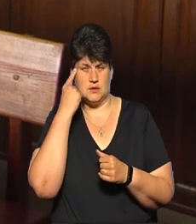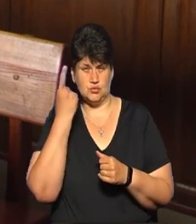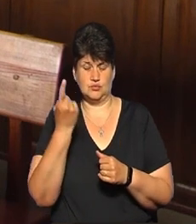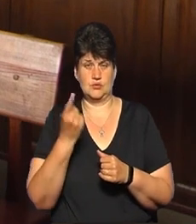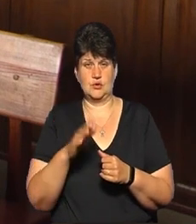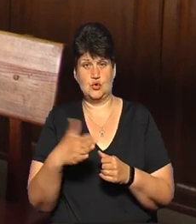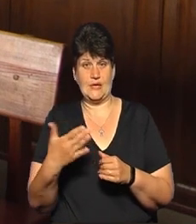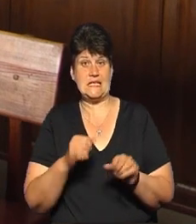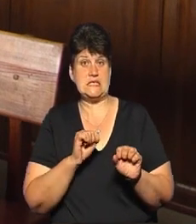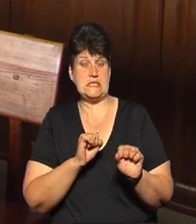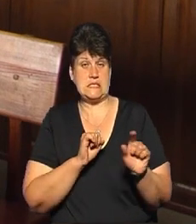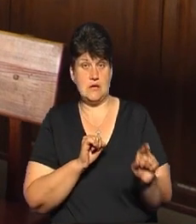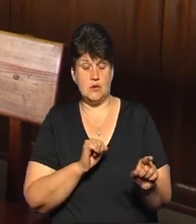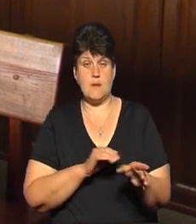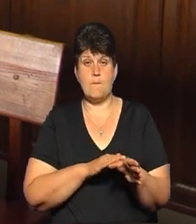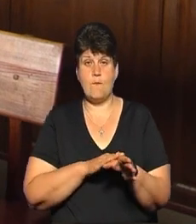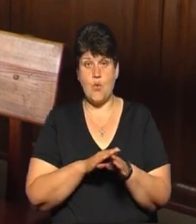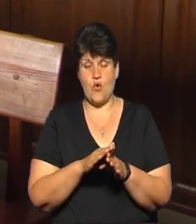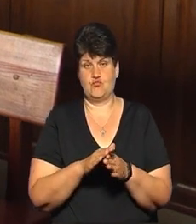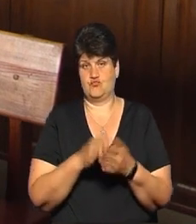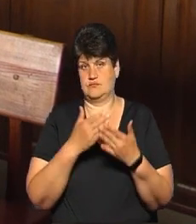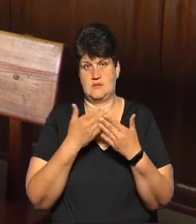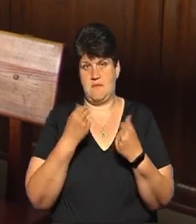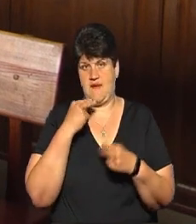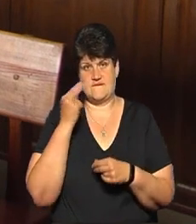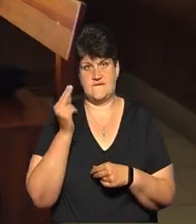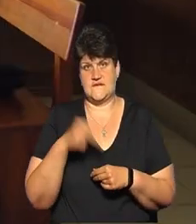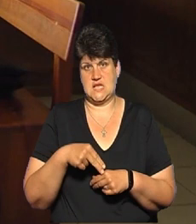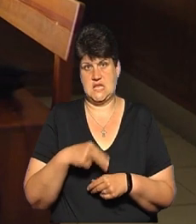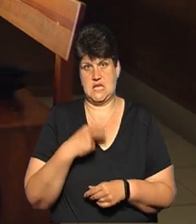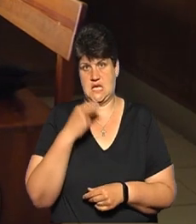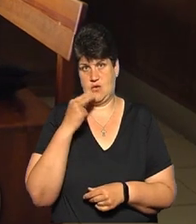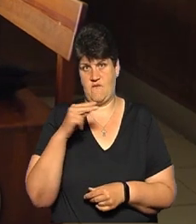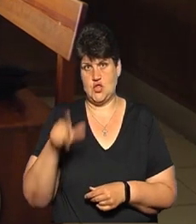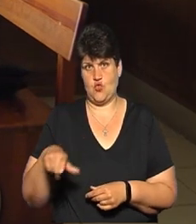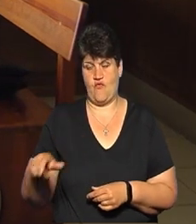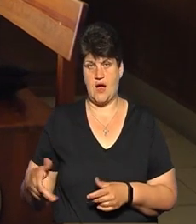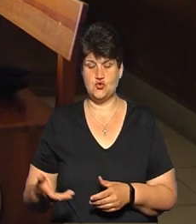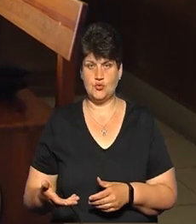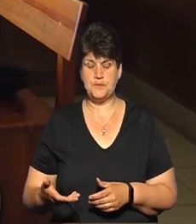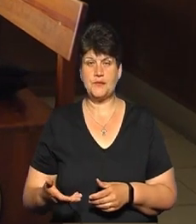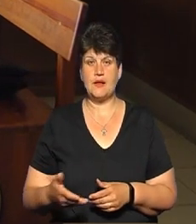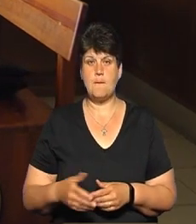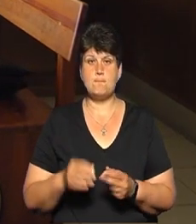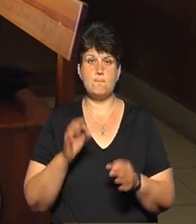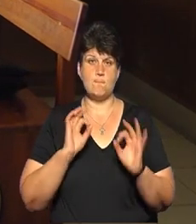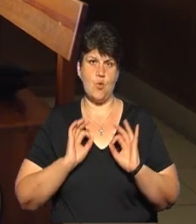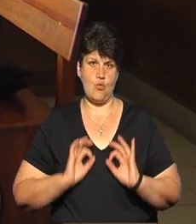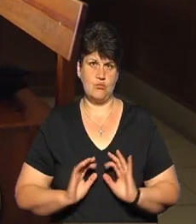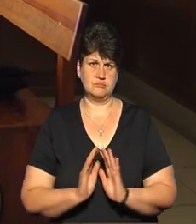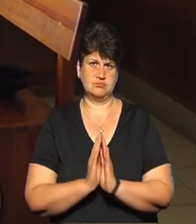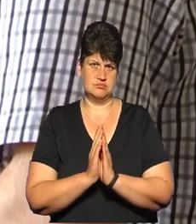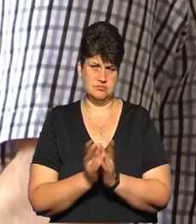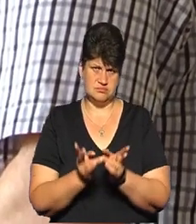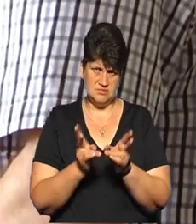сторони захисту, на повну відсутність вини мого обвинуваченого. Прокурор Віктор Житовецький просив залишити запобіжний захід